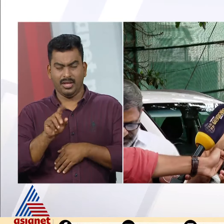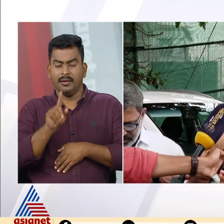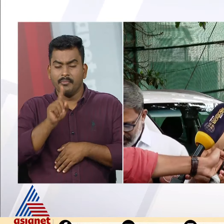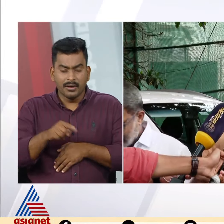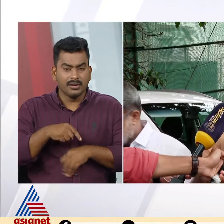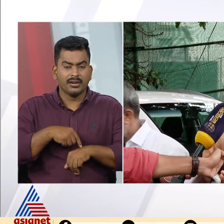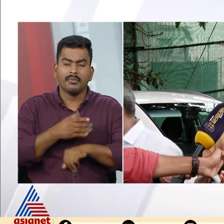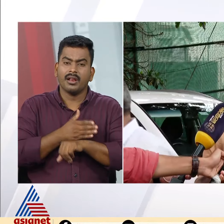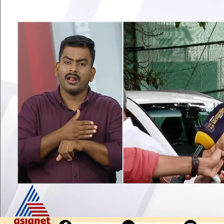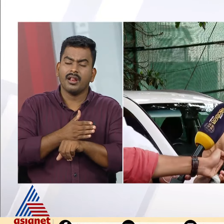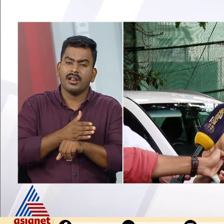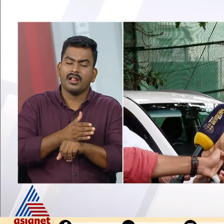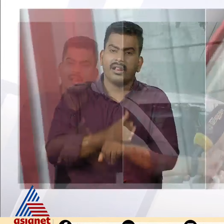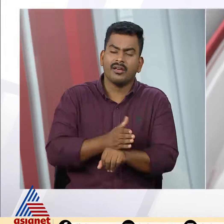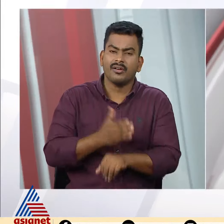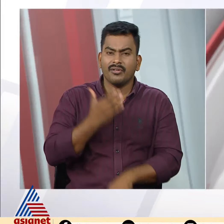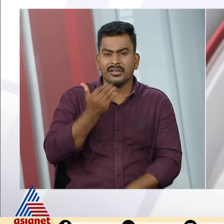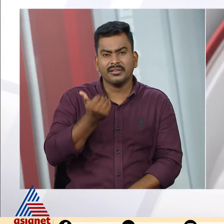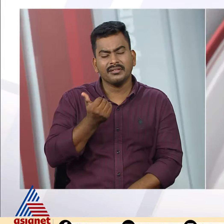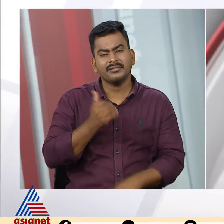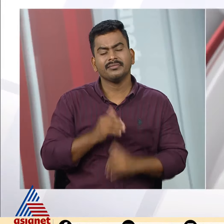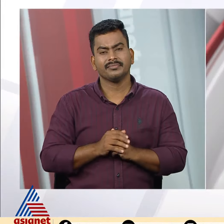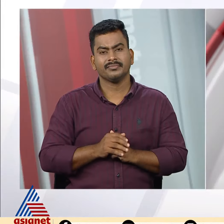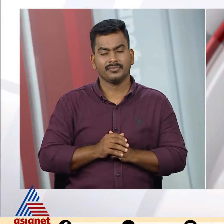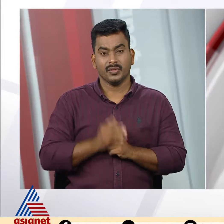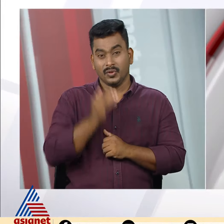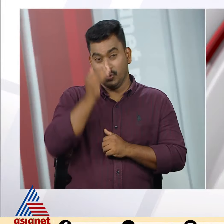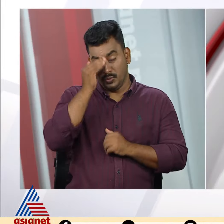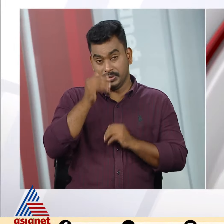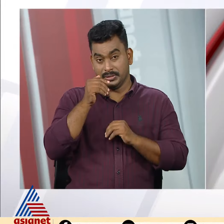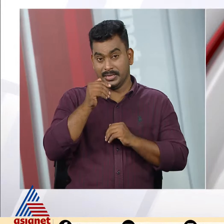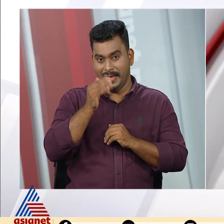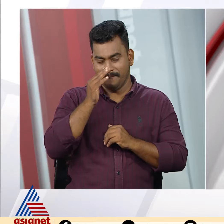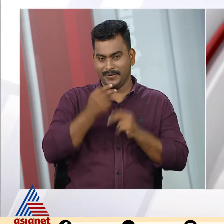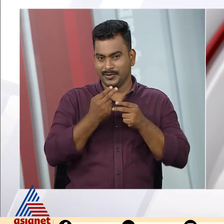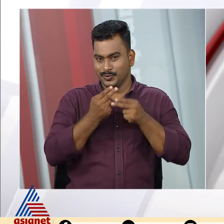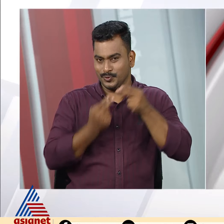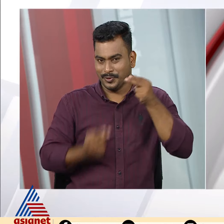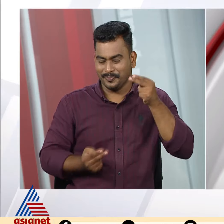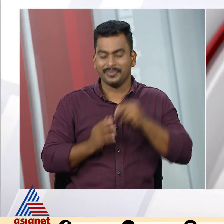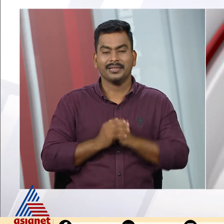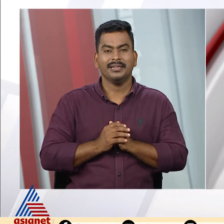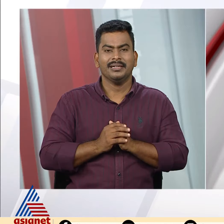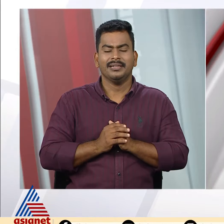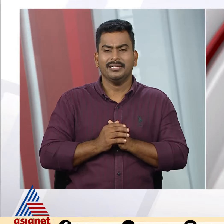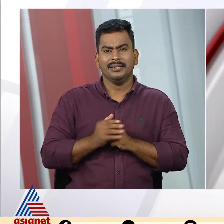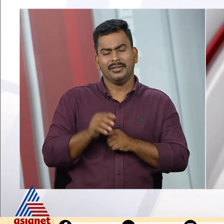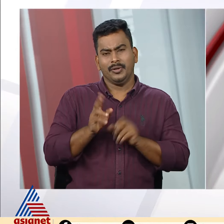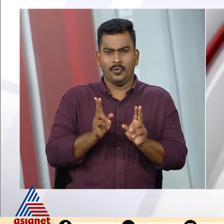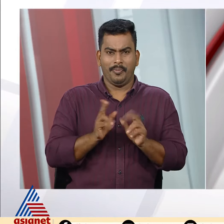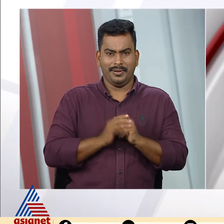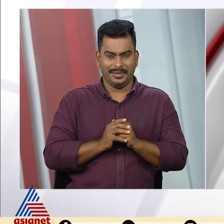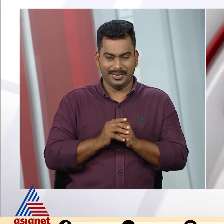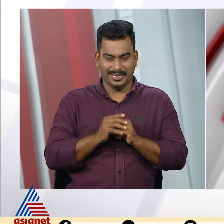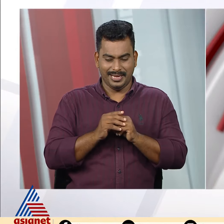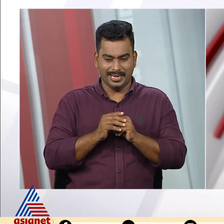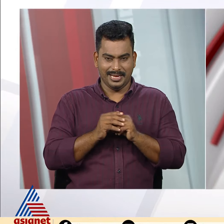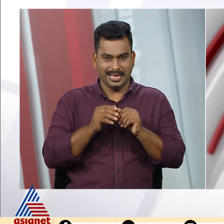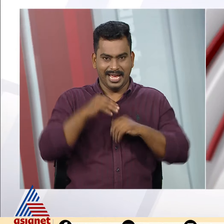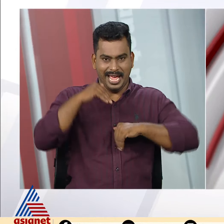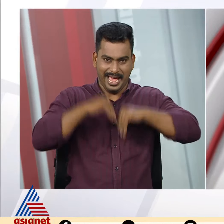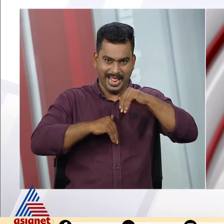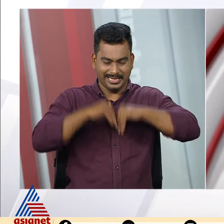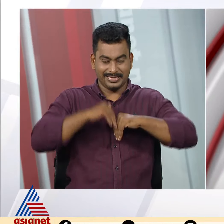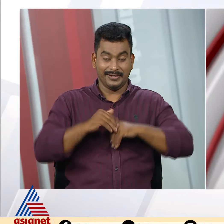ഇത്രയും കാലതാമസം ഉണ്ടാകേണ്ടിയിരുന്നില്ല. കൂടുതൽ വിവരങ്ങളുമായി പാലക്കാട് നിന്ന് എൻ കെ ഷിജു ഉണ്ട്. ഷിജു, സ്വാഭാവികമായും ഇനിയിപ്പോൾ ചർച്ചകൾ